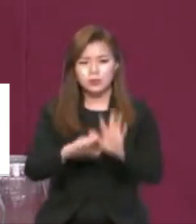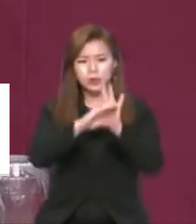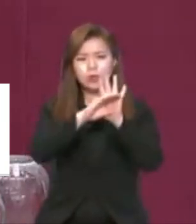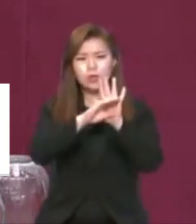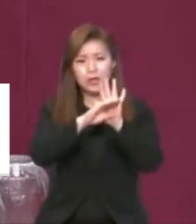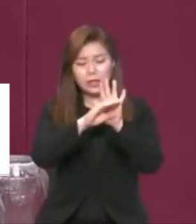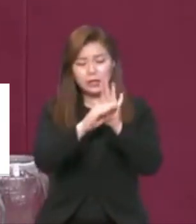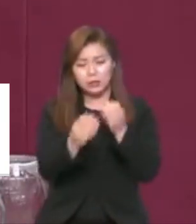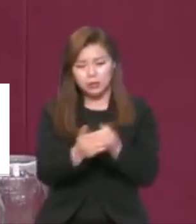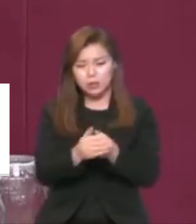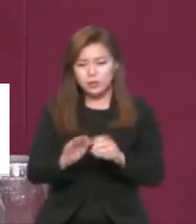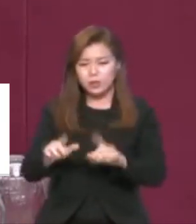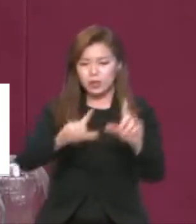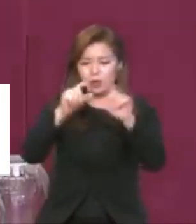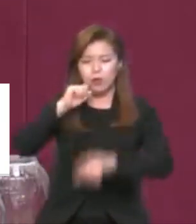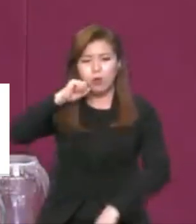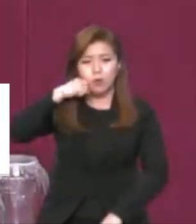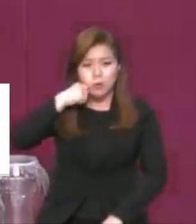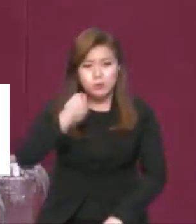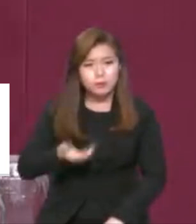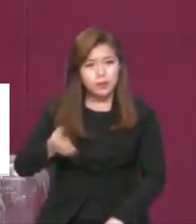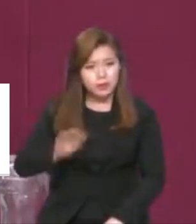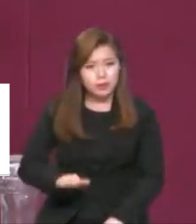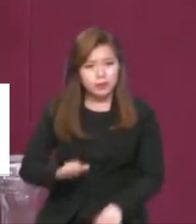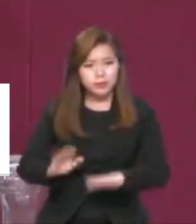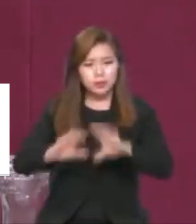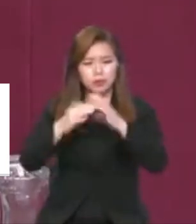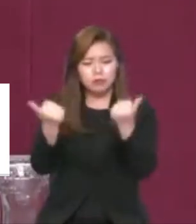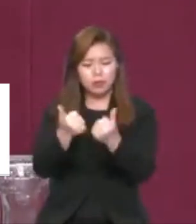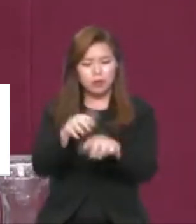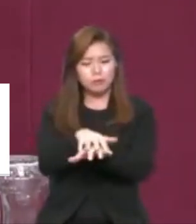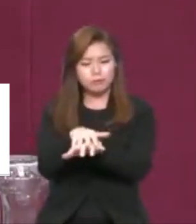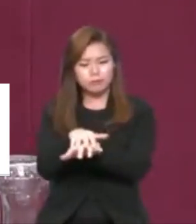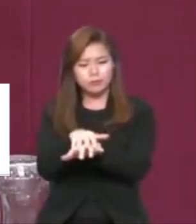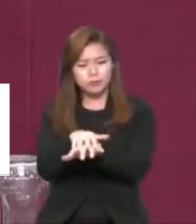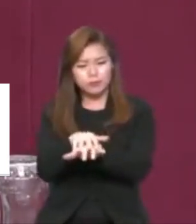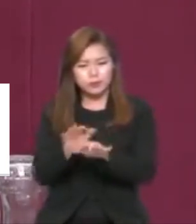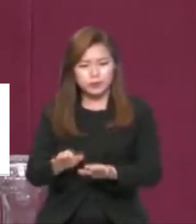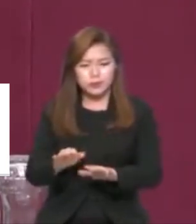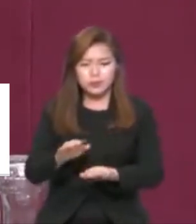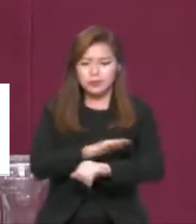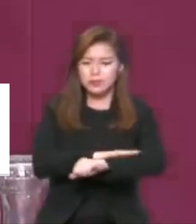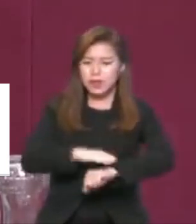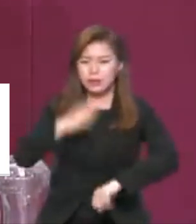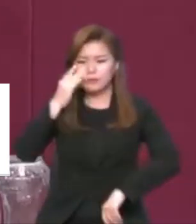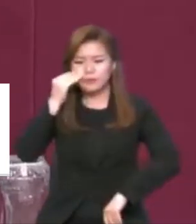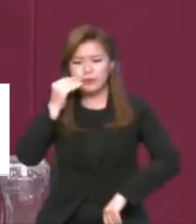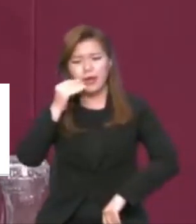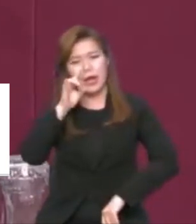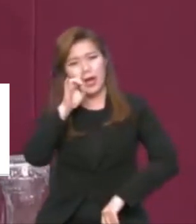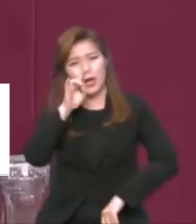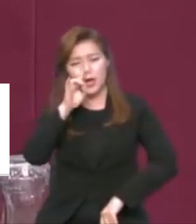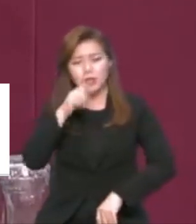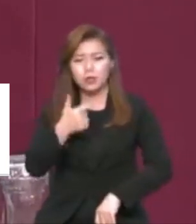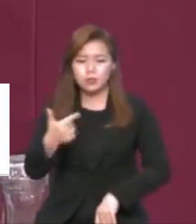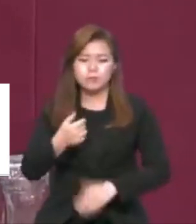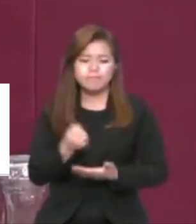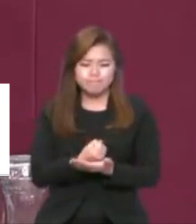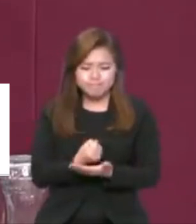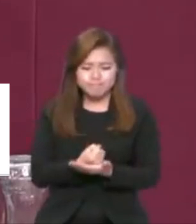21대 국회에서 출발하는 원구성이 원만하게 야당도 함께 출발하지 못한 점에서 대단히 유감스럽다는